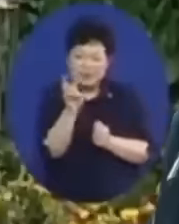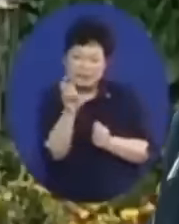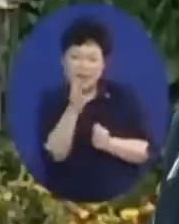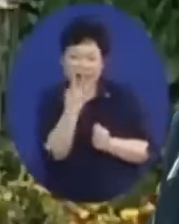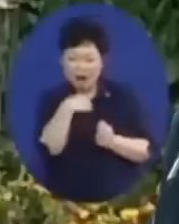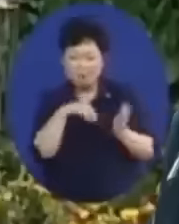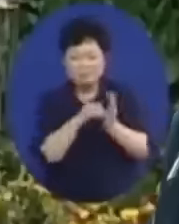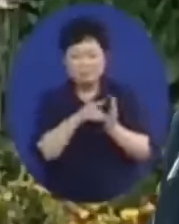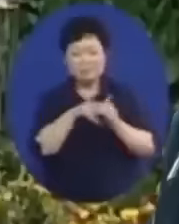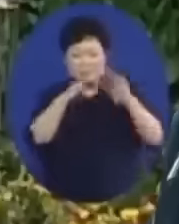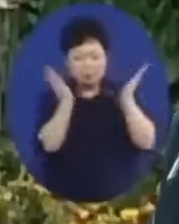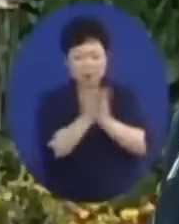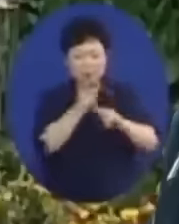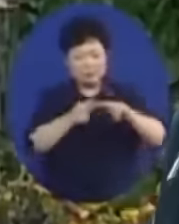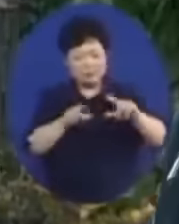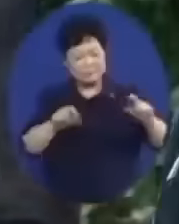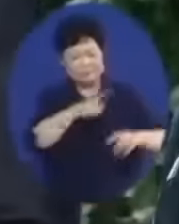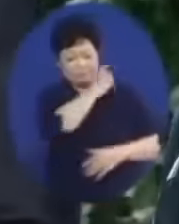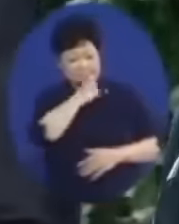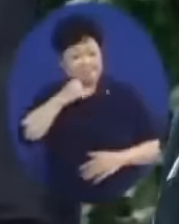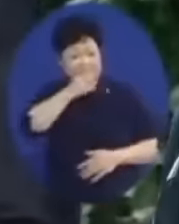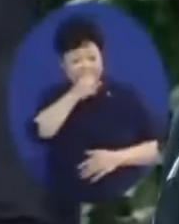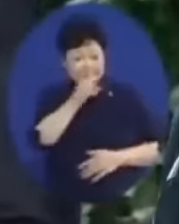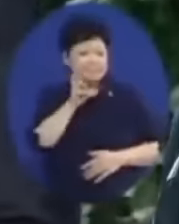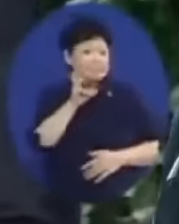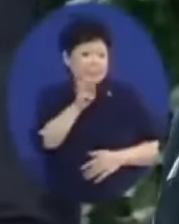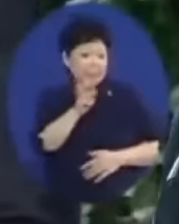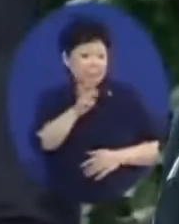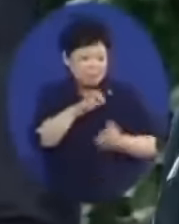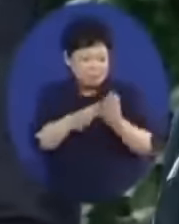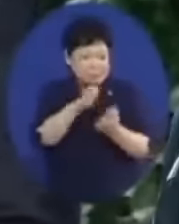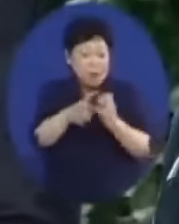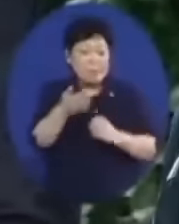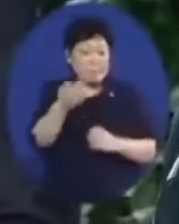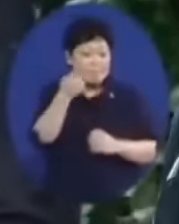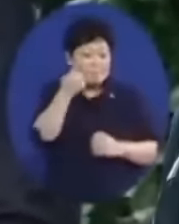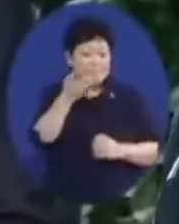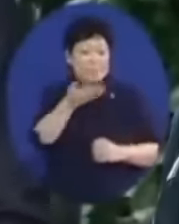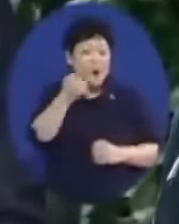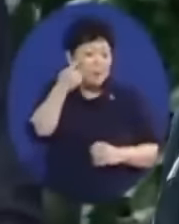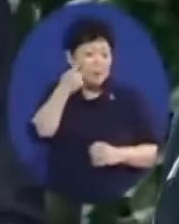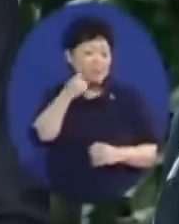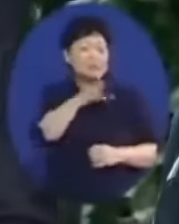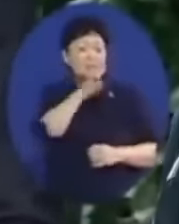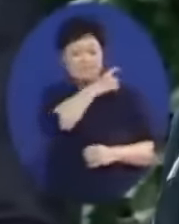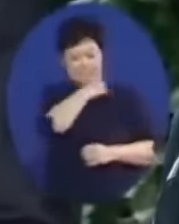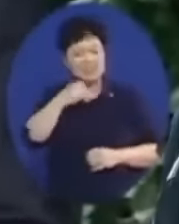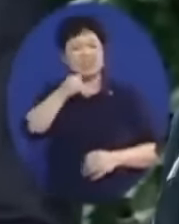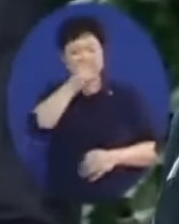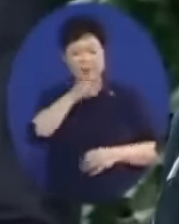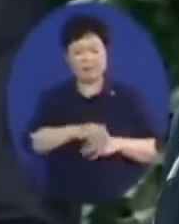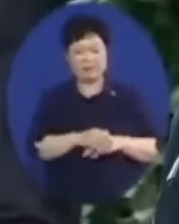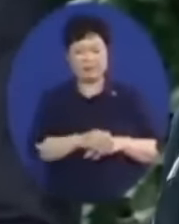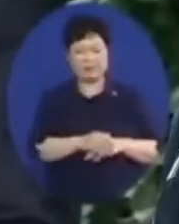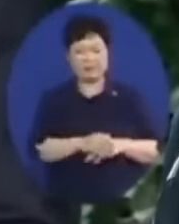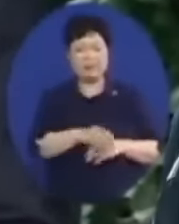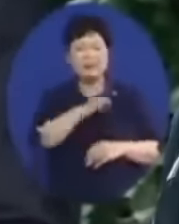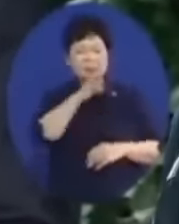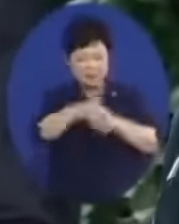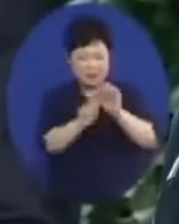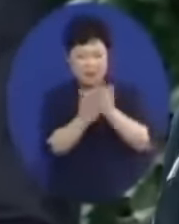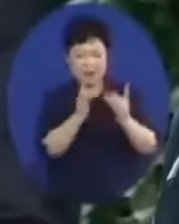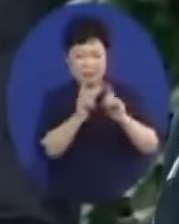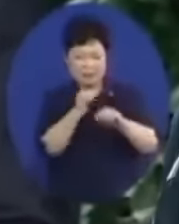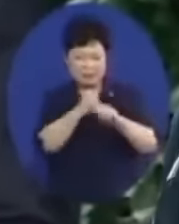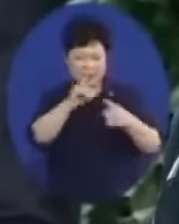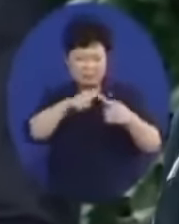음식이 얼마나 맛이 있는지 모른대요. 30번 씹어 먹으면 그렇게 맛이 있답니다. 오래전부터 위대한 영성가들은 성경